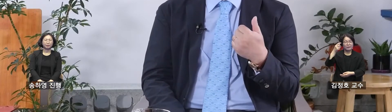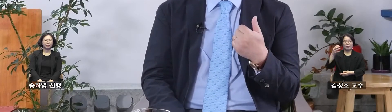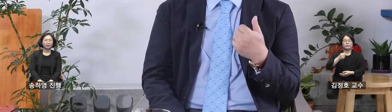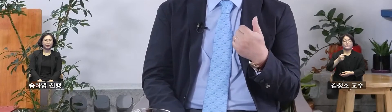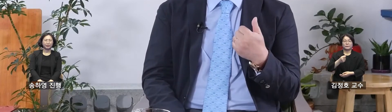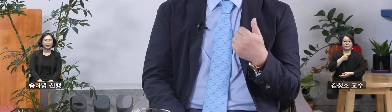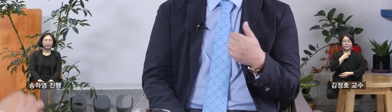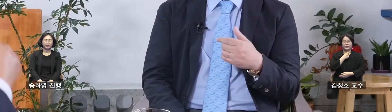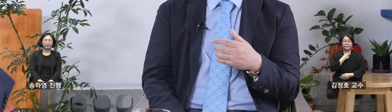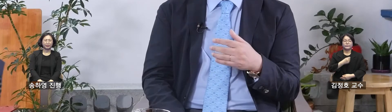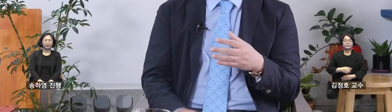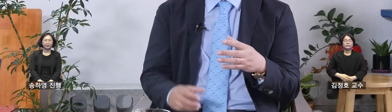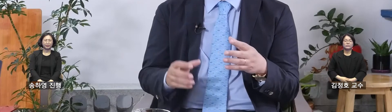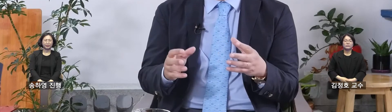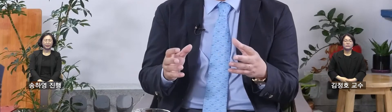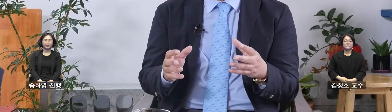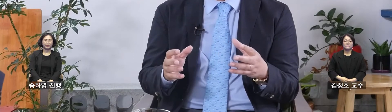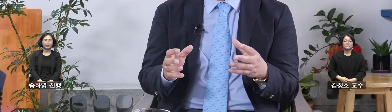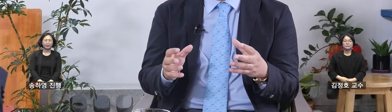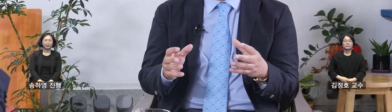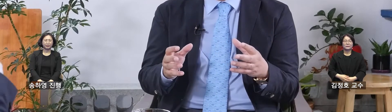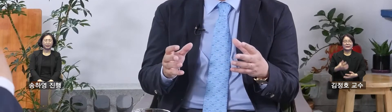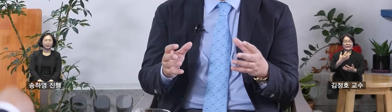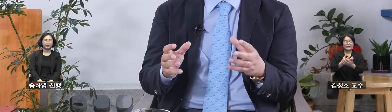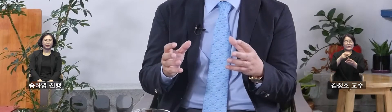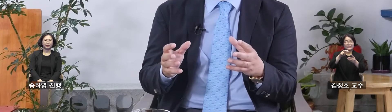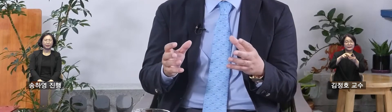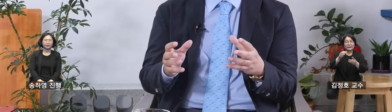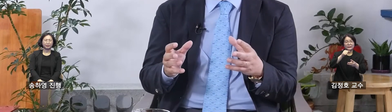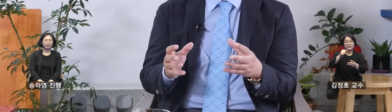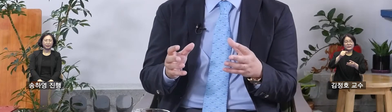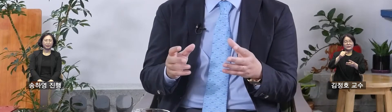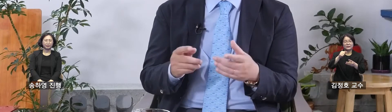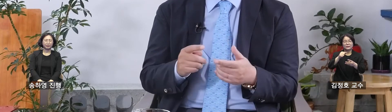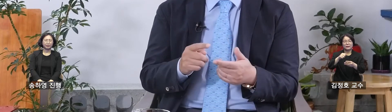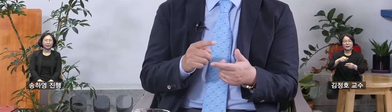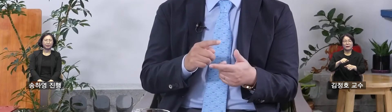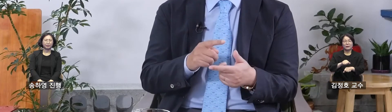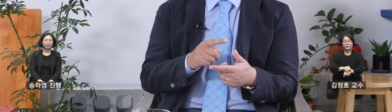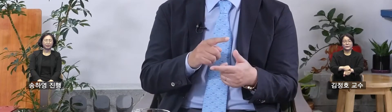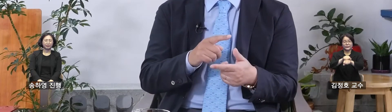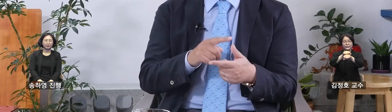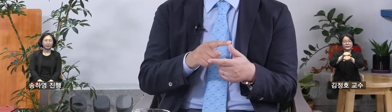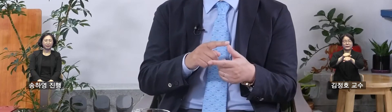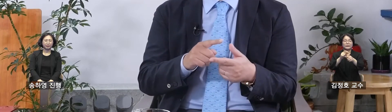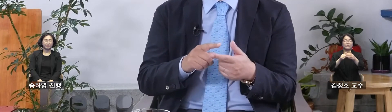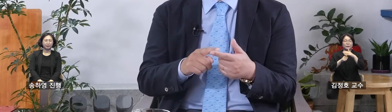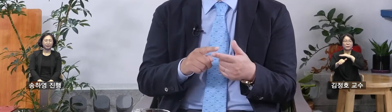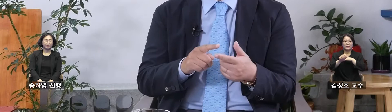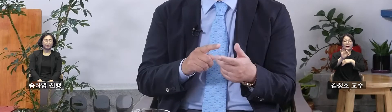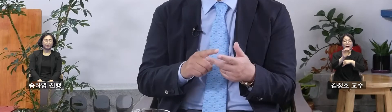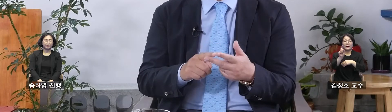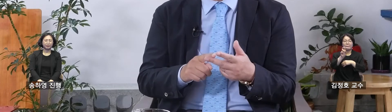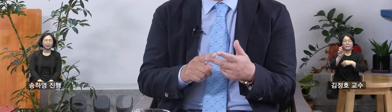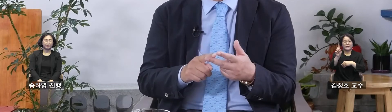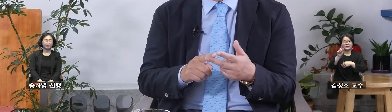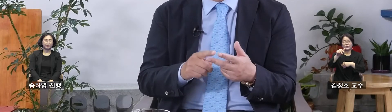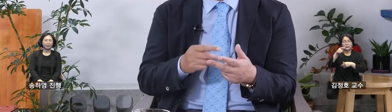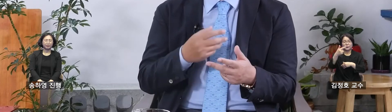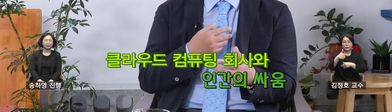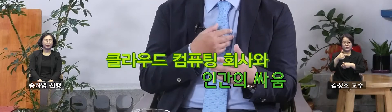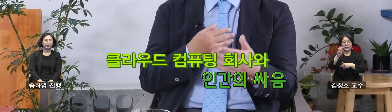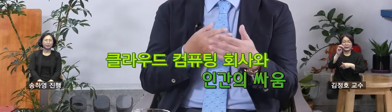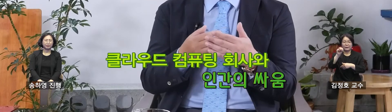그래서 그 어떤 데이터 센터를 갖고 있는 클라우드 컴퓨팅 회사 대표적으로 아마존, 구글,